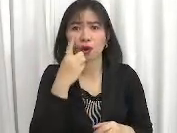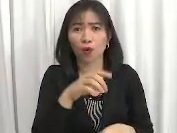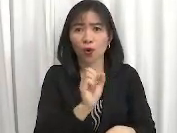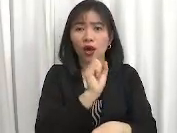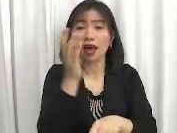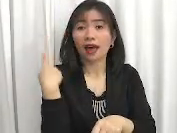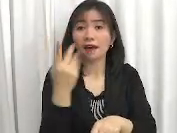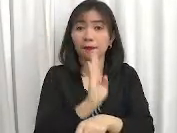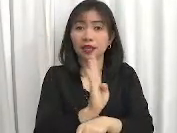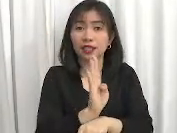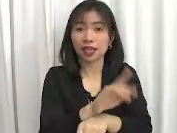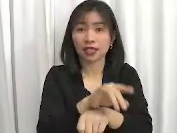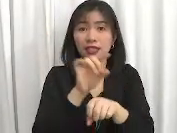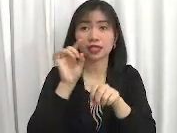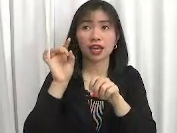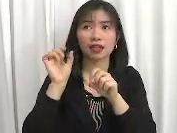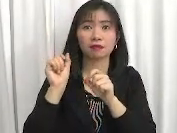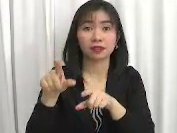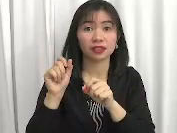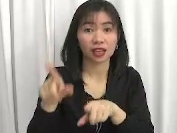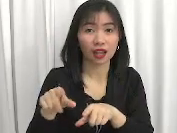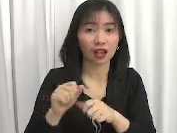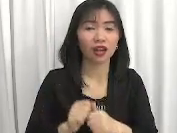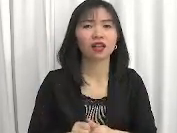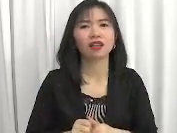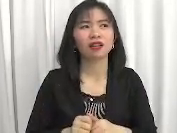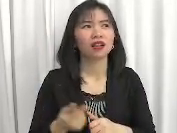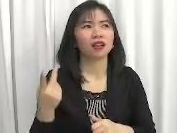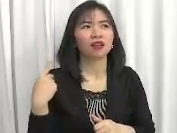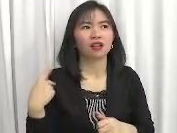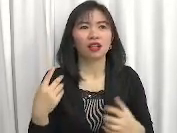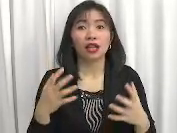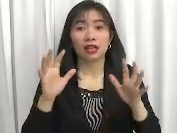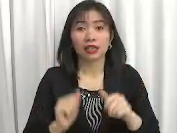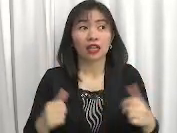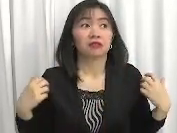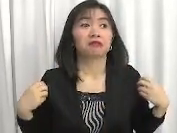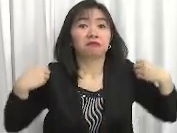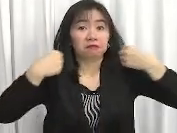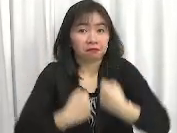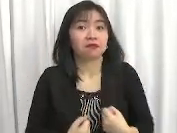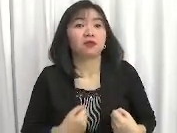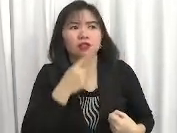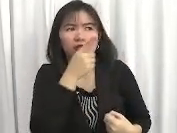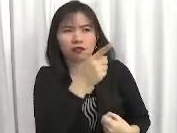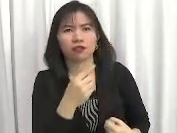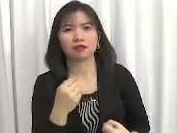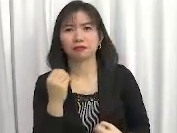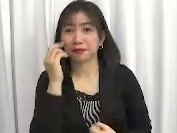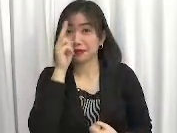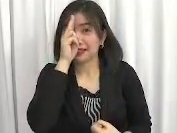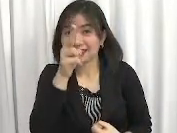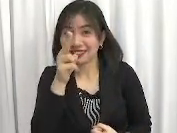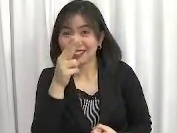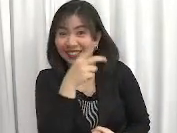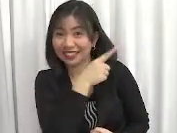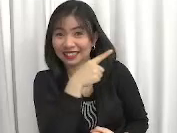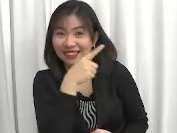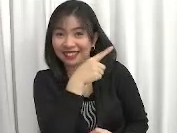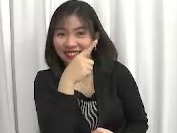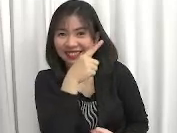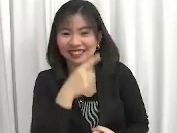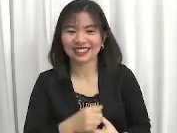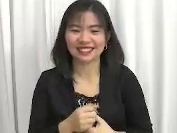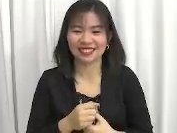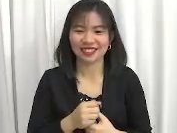may kanyang kasuotan ngayong tanghaling ito? Di ba? Sino magsasabing vendor itong nasa harap ninyo? Executive yan sa